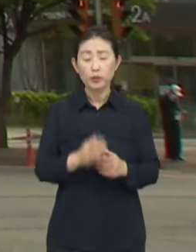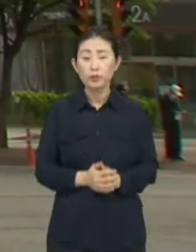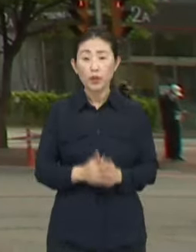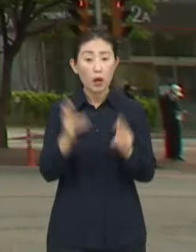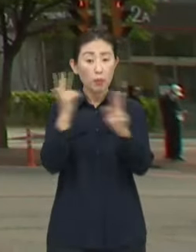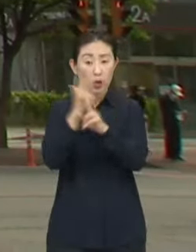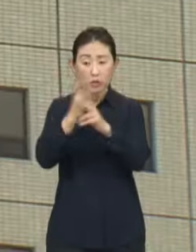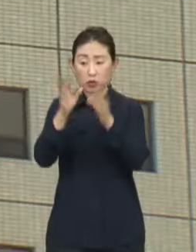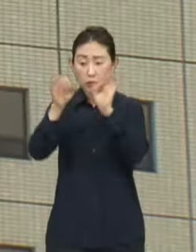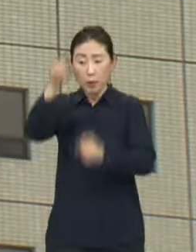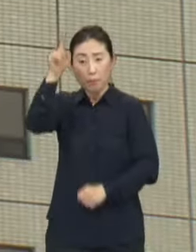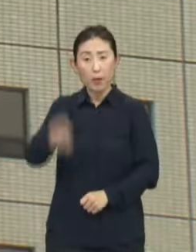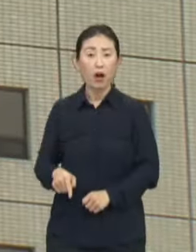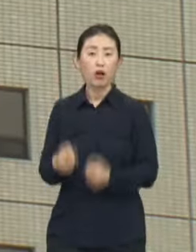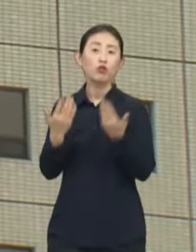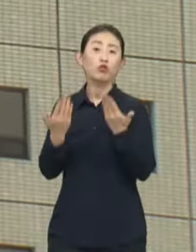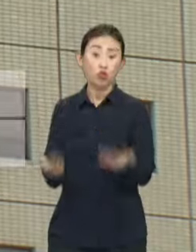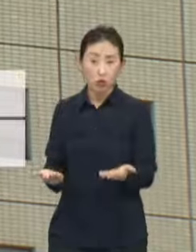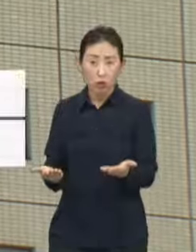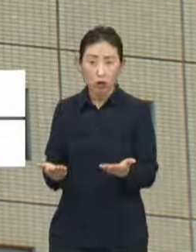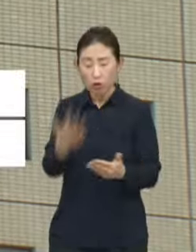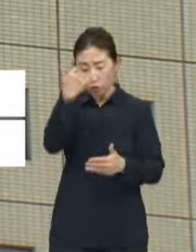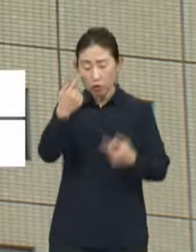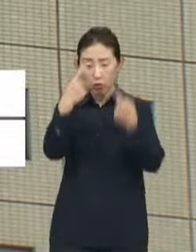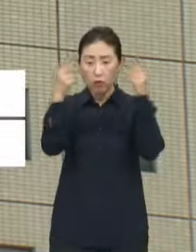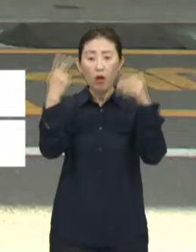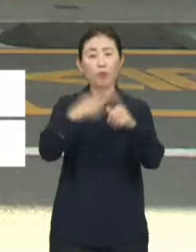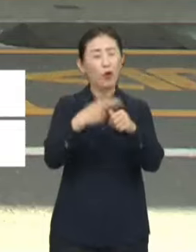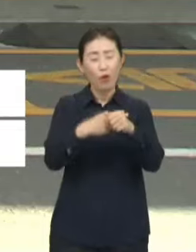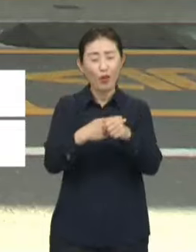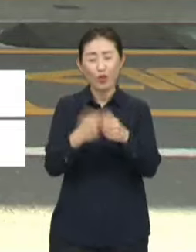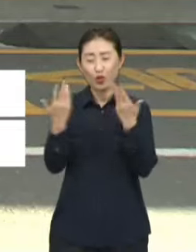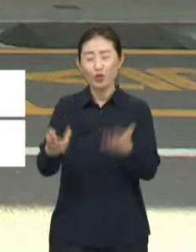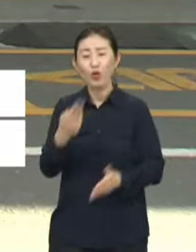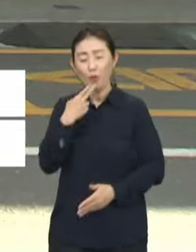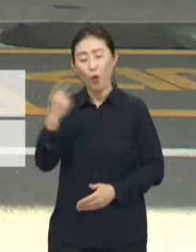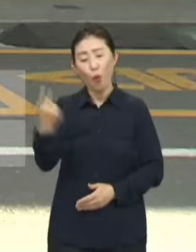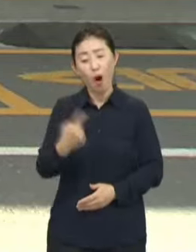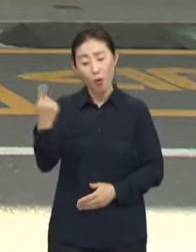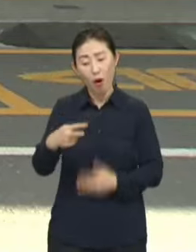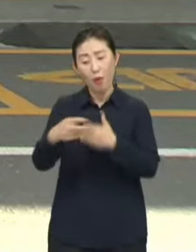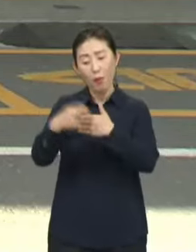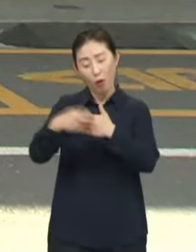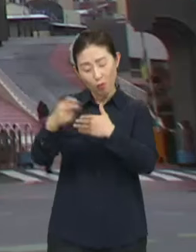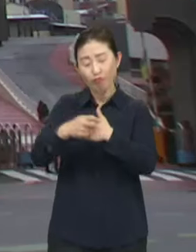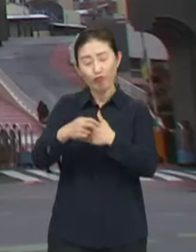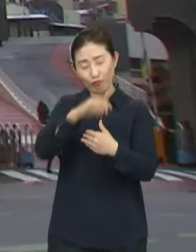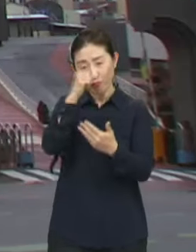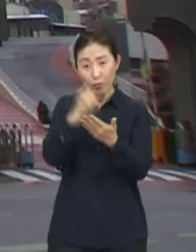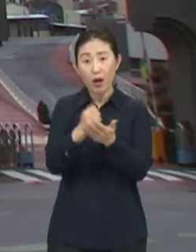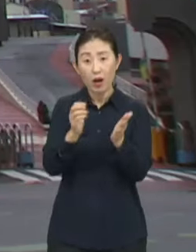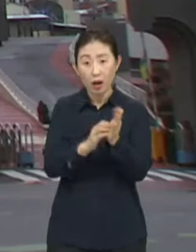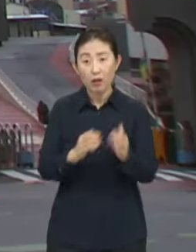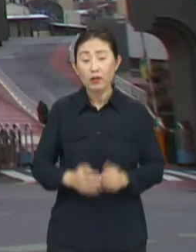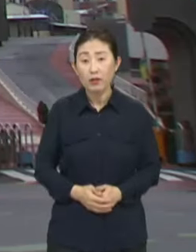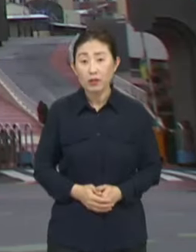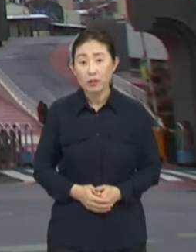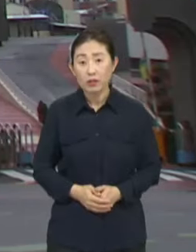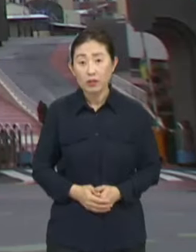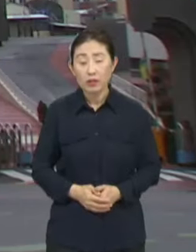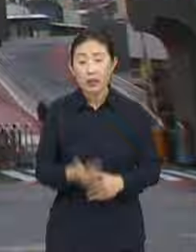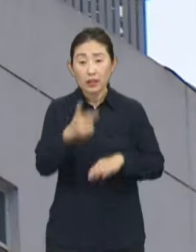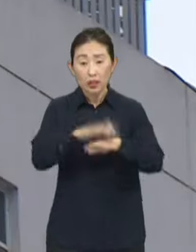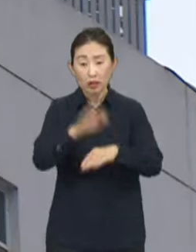금요일 휴진을 결의했던 충남대병원은 교수들이 대다수 정상 진료에 나서 차질이 빚어지지 않았고 정상 진료가 이뤄진